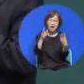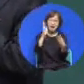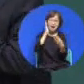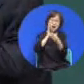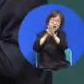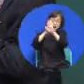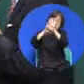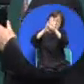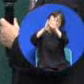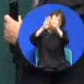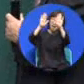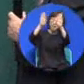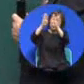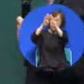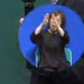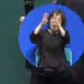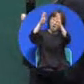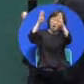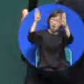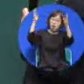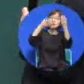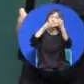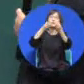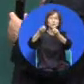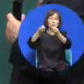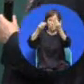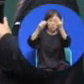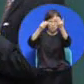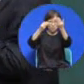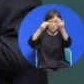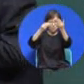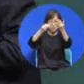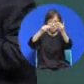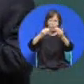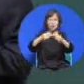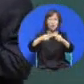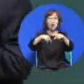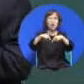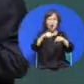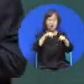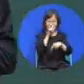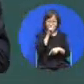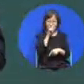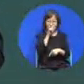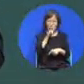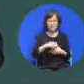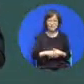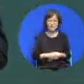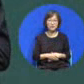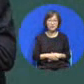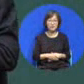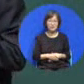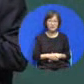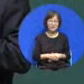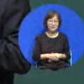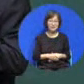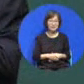역사를 납니다. When he grabbed hold of this true covenant, this in Psalm 103:20-22, important works took place that